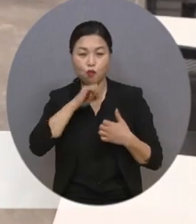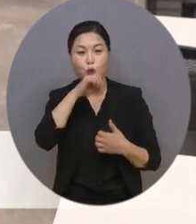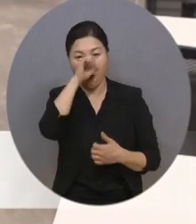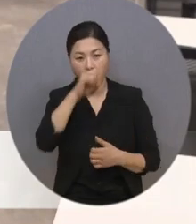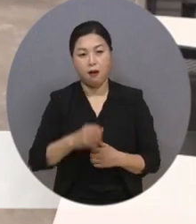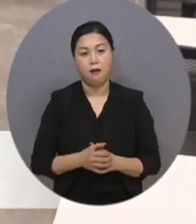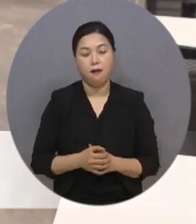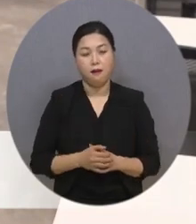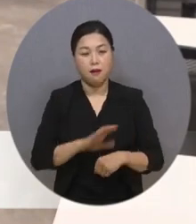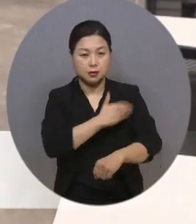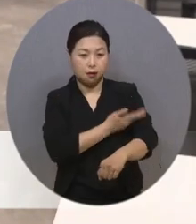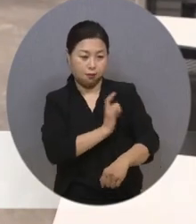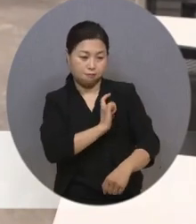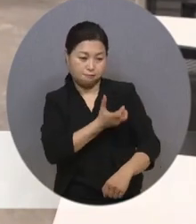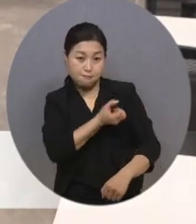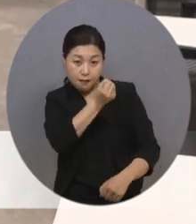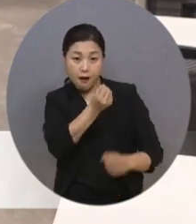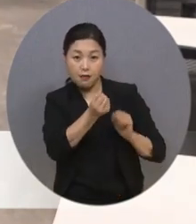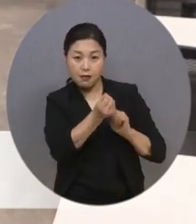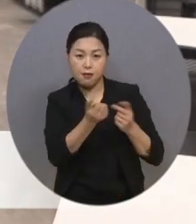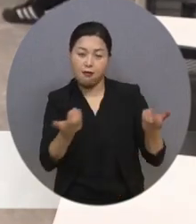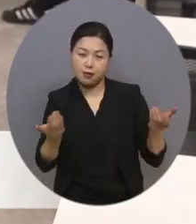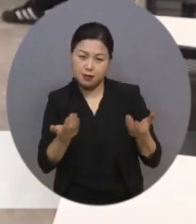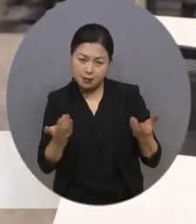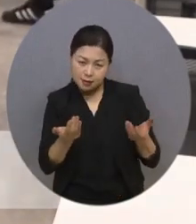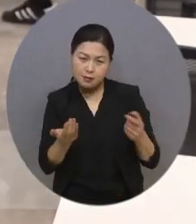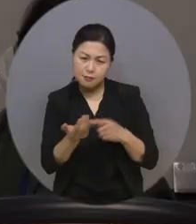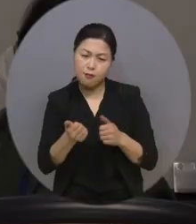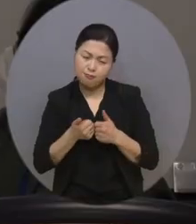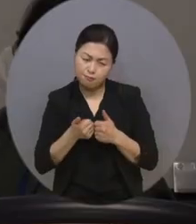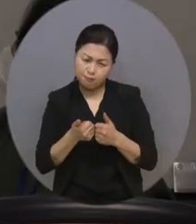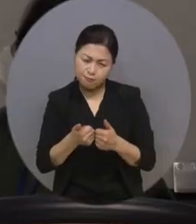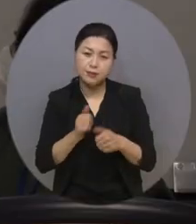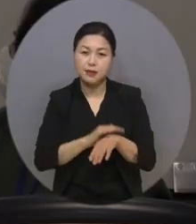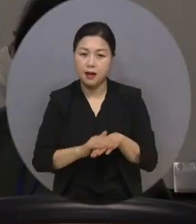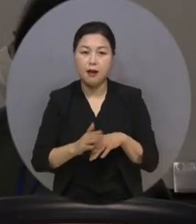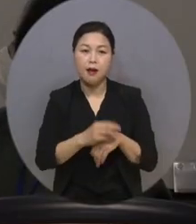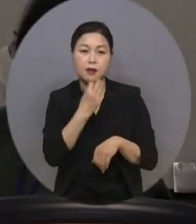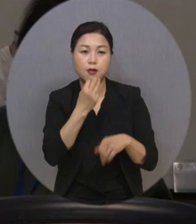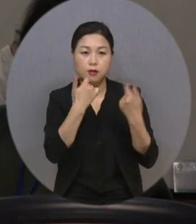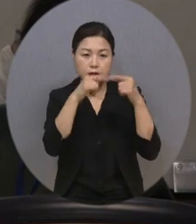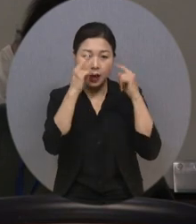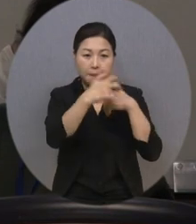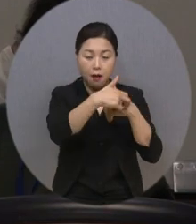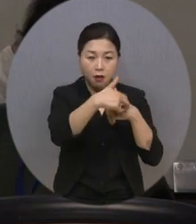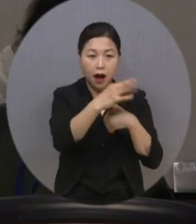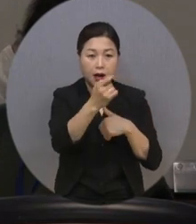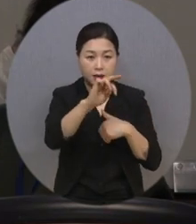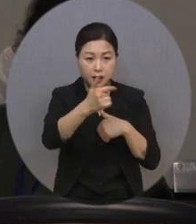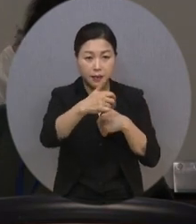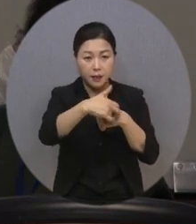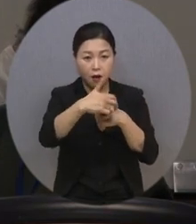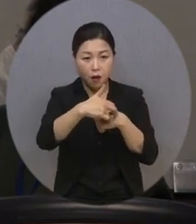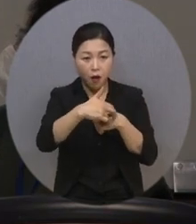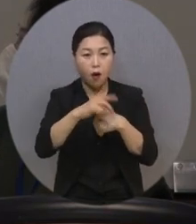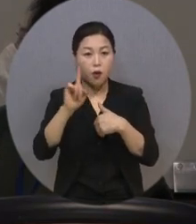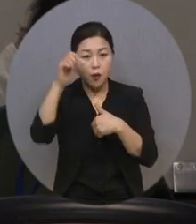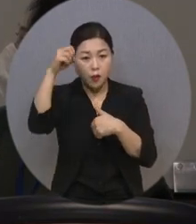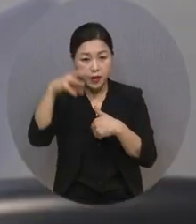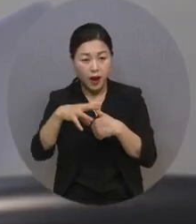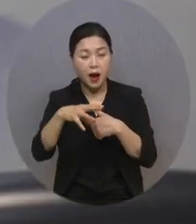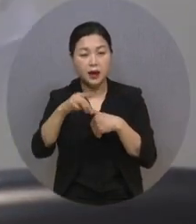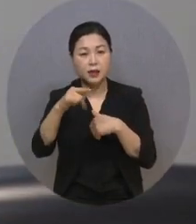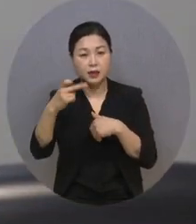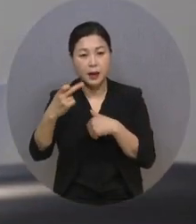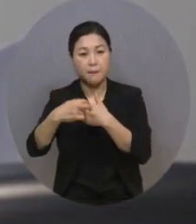그리고 자격증을 가짐으로써 직무 유지도도 굉장히 높습니다. 서울대병원, 아산병원, 고양 일산병원을 시작으로 경기